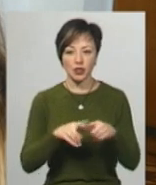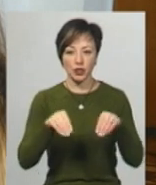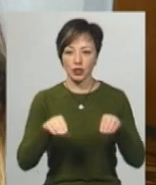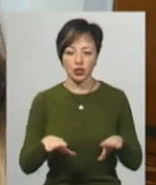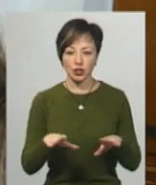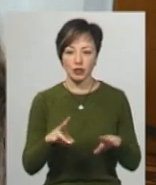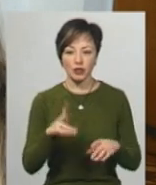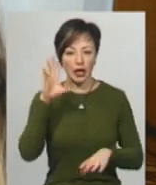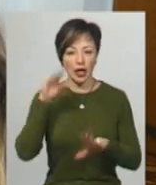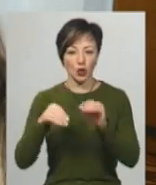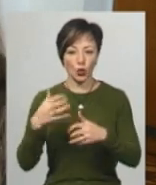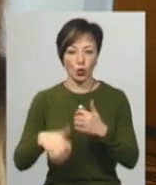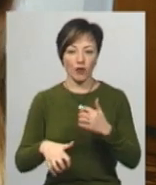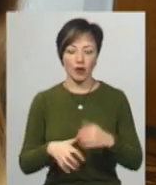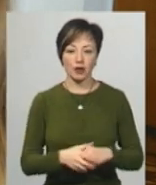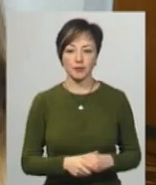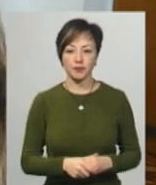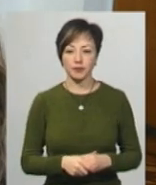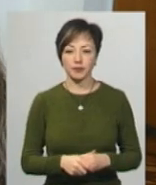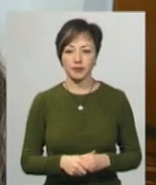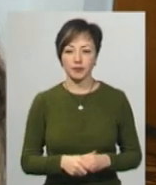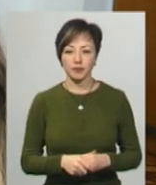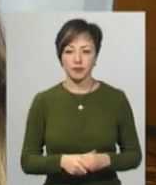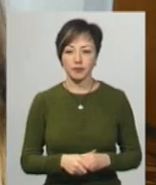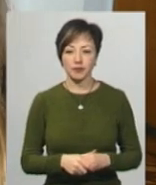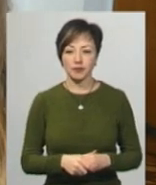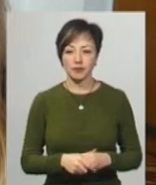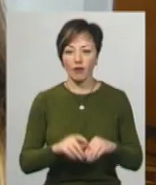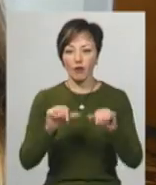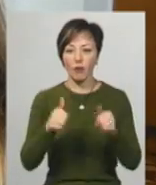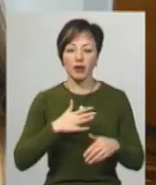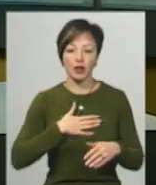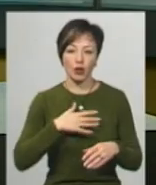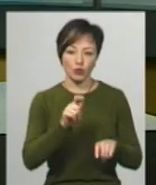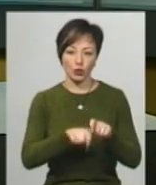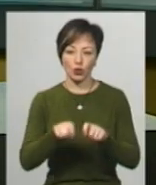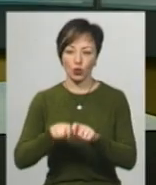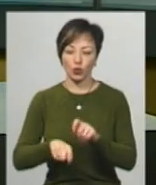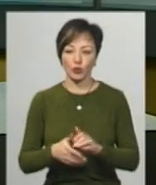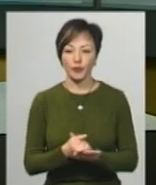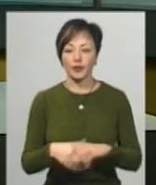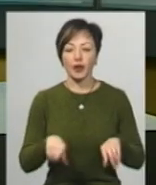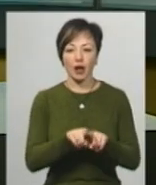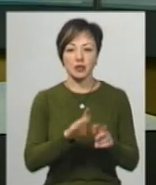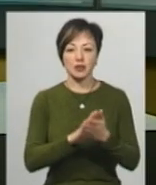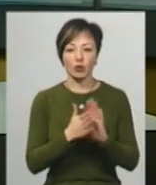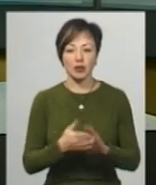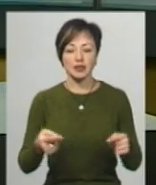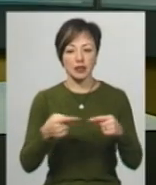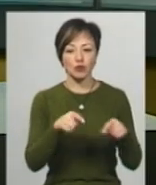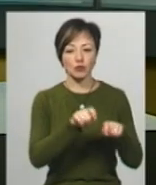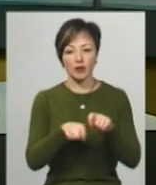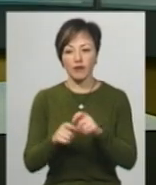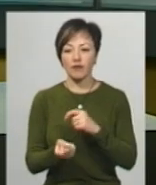рішення ігнорували замовники от в форматі нашого моніторингу. Така ситуація, згідно з